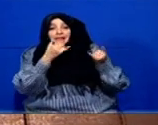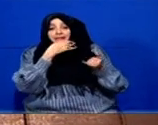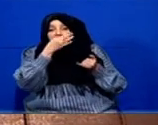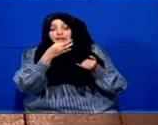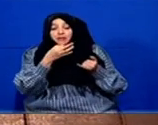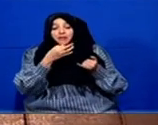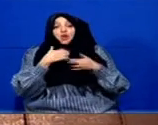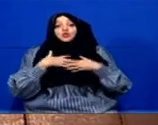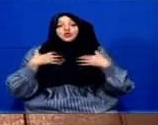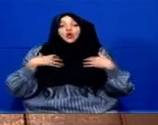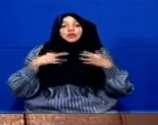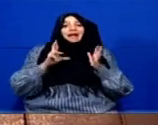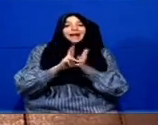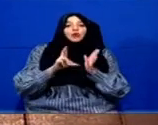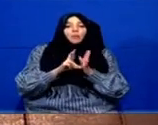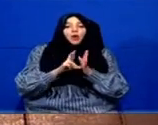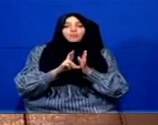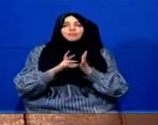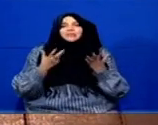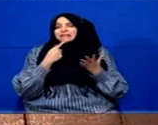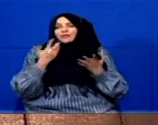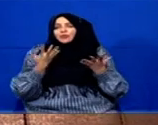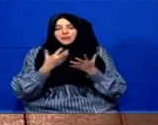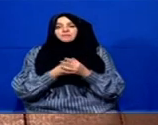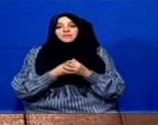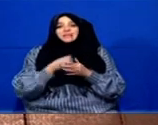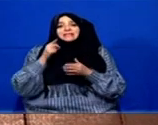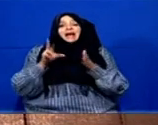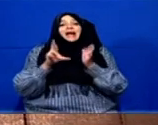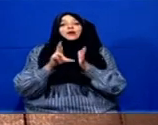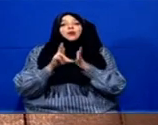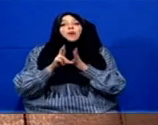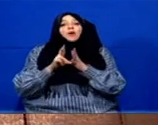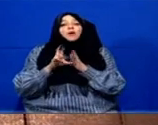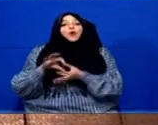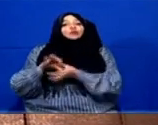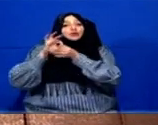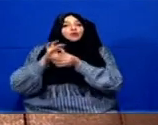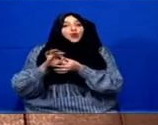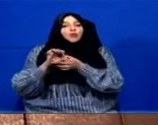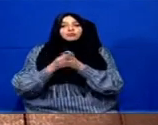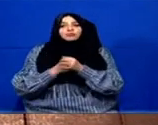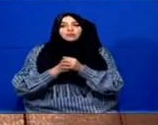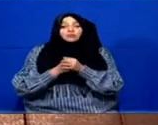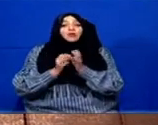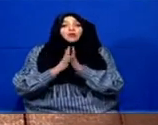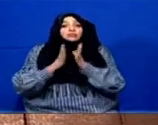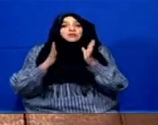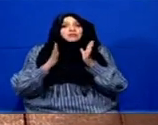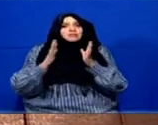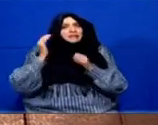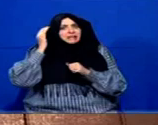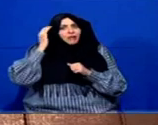فالقواعد الفقهيه علم جليل اجتهد العلماء